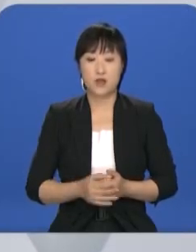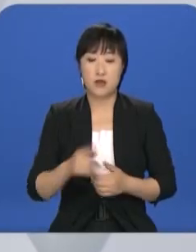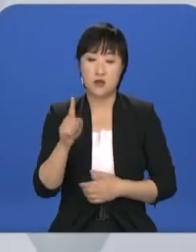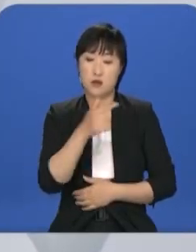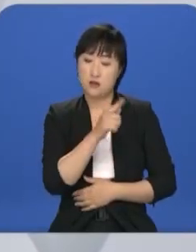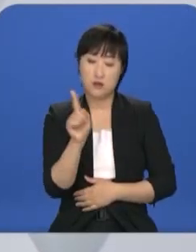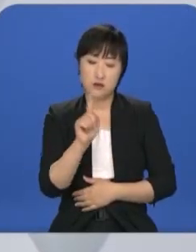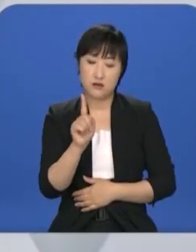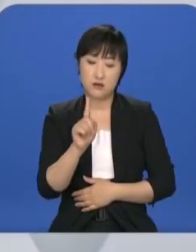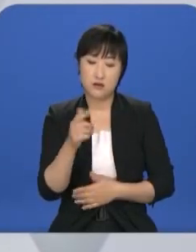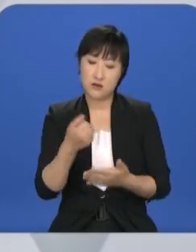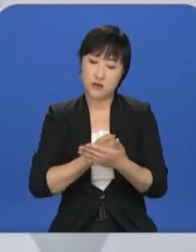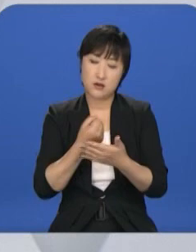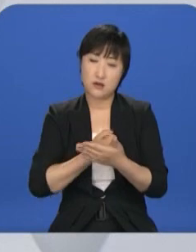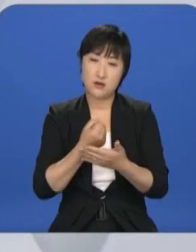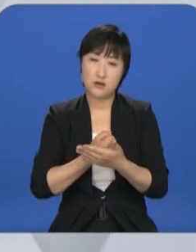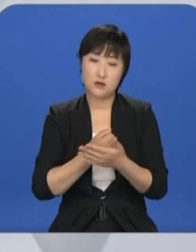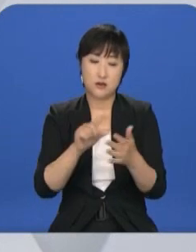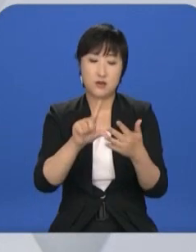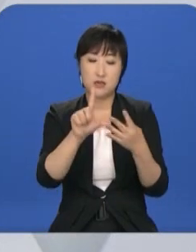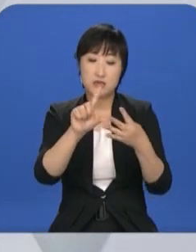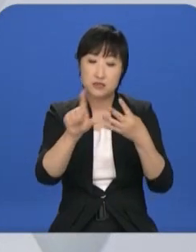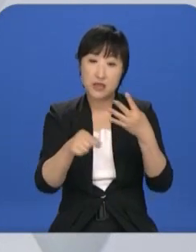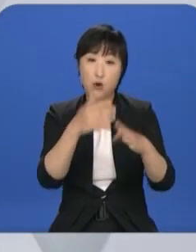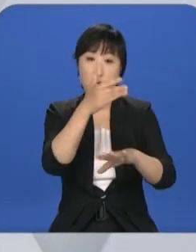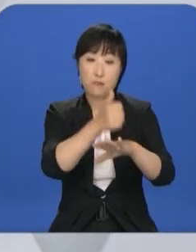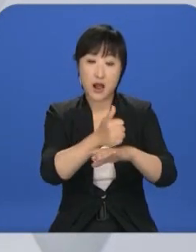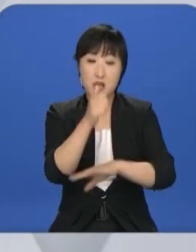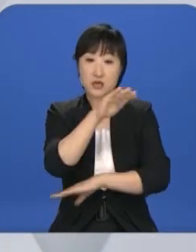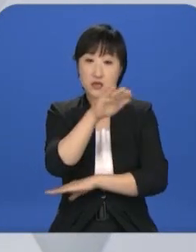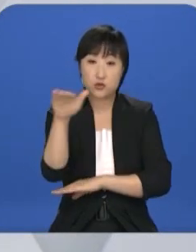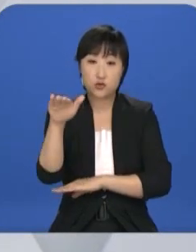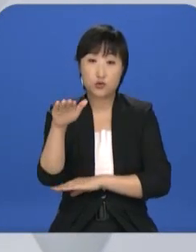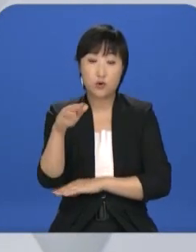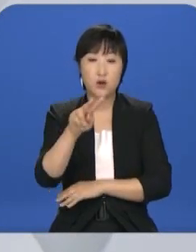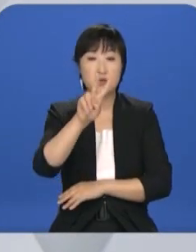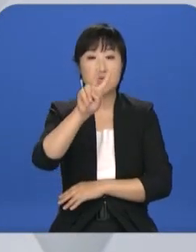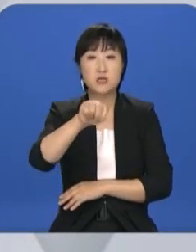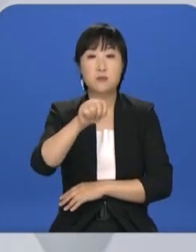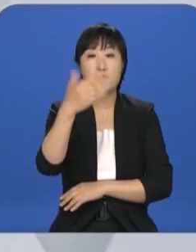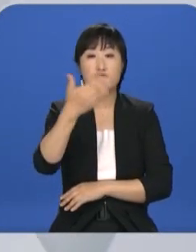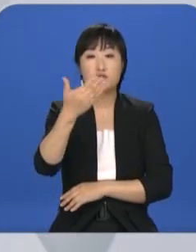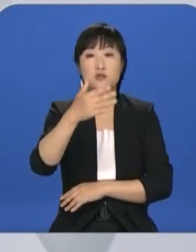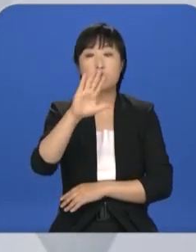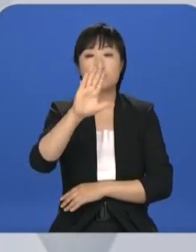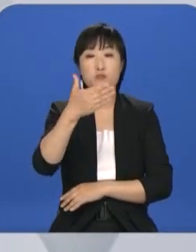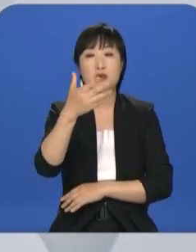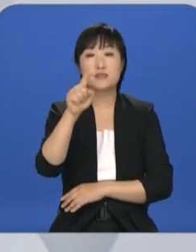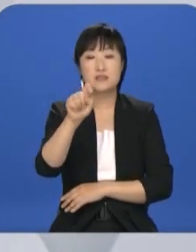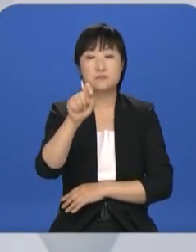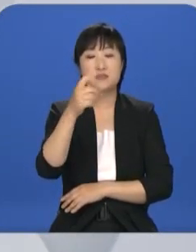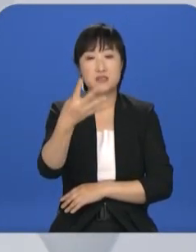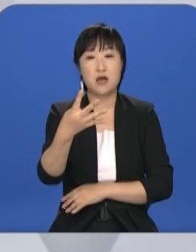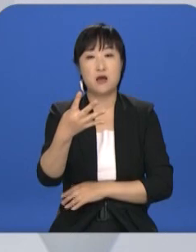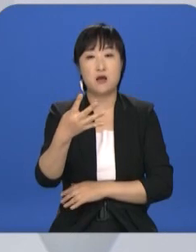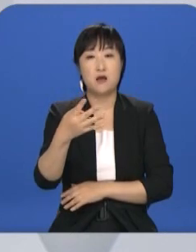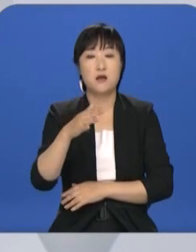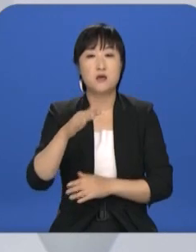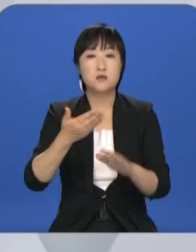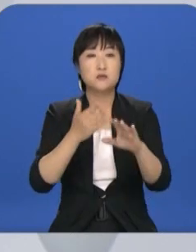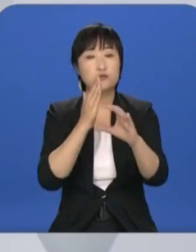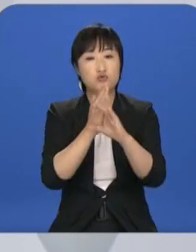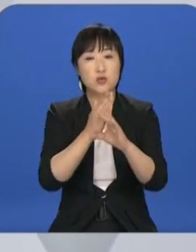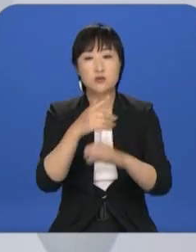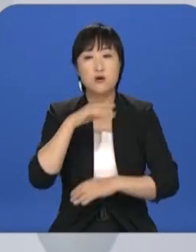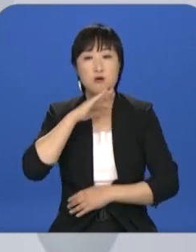참 안타까운 일입니다. 4월 말 기준에서 우리 진도 인구가 29,914명이 됐습니다. 그중에서